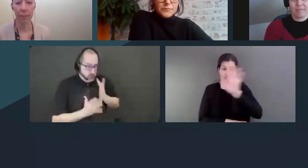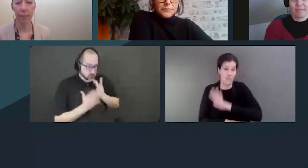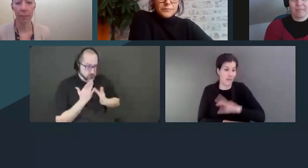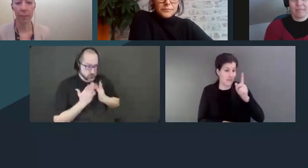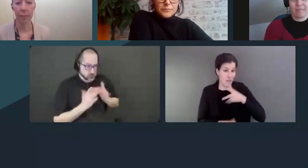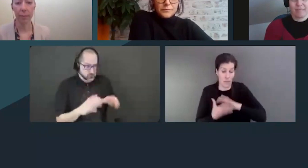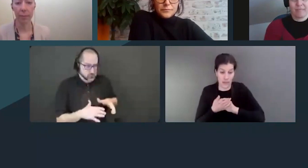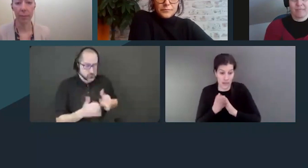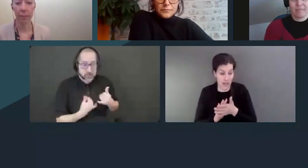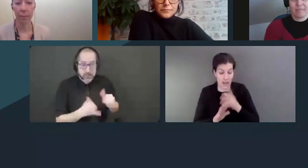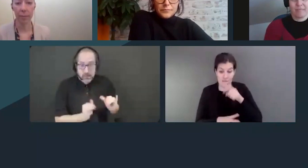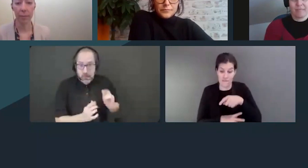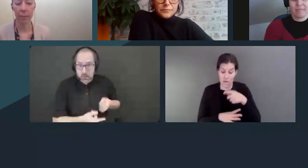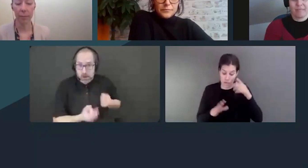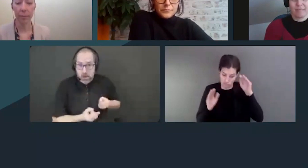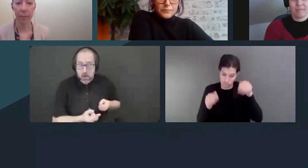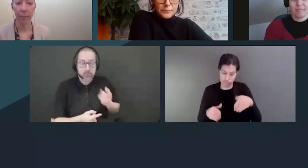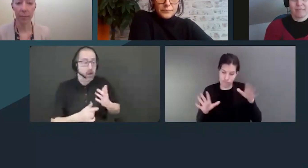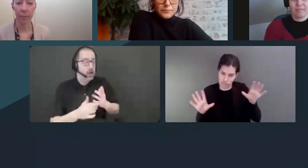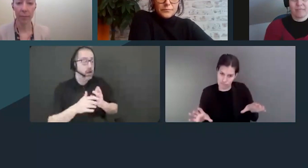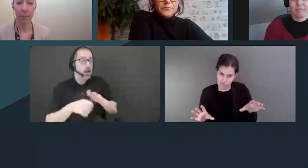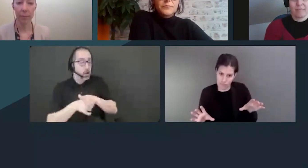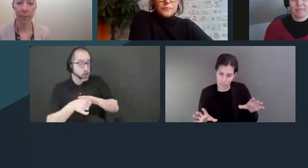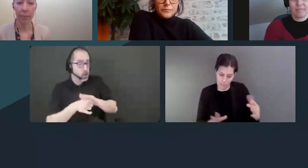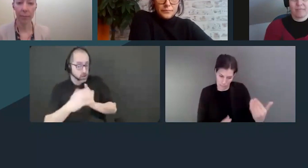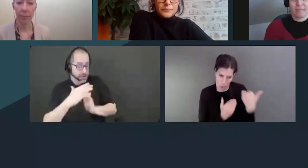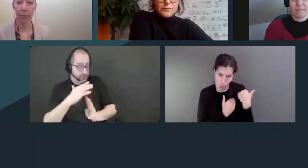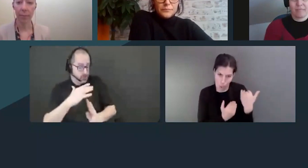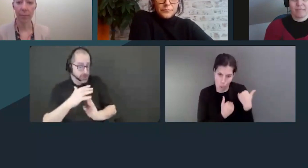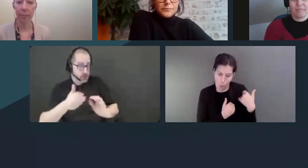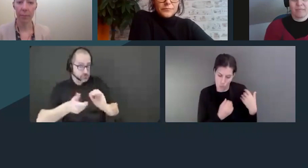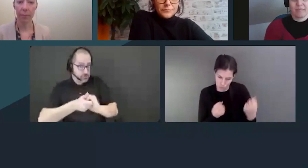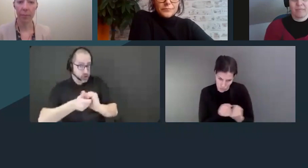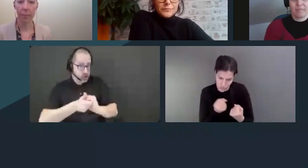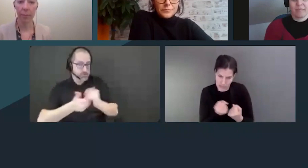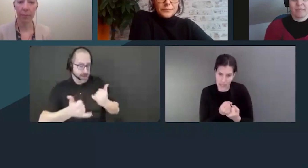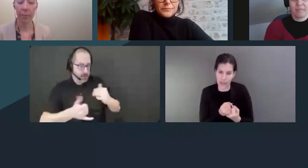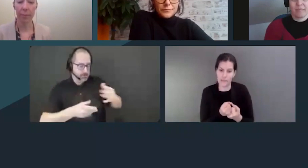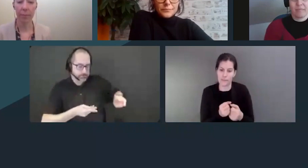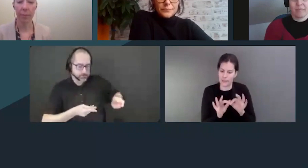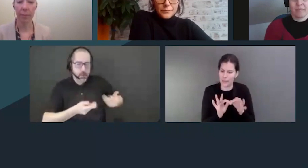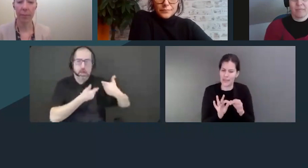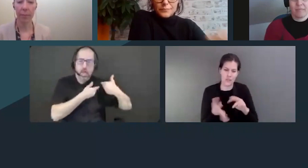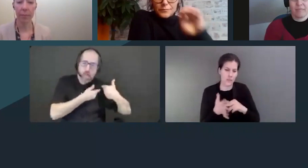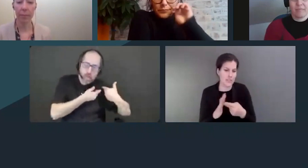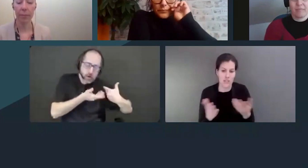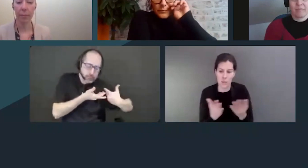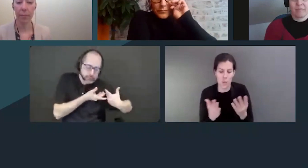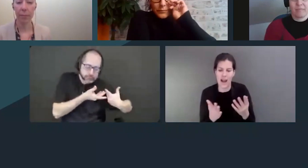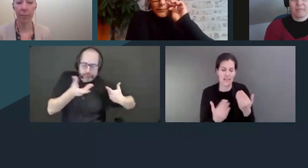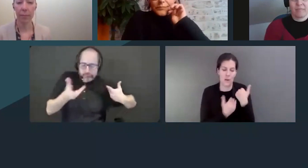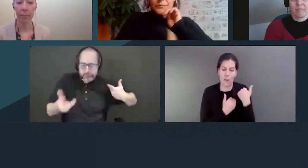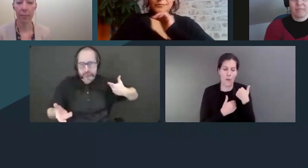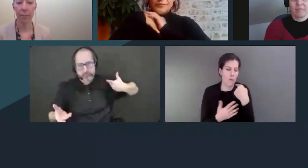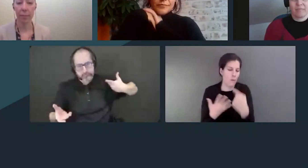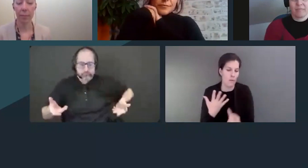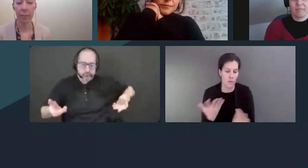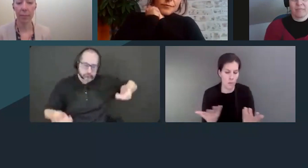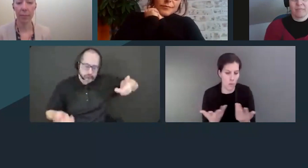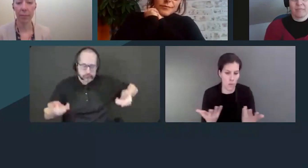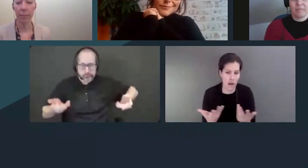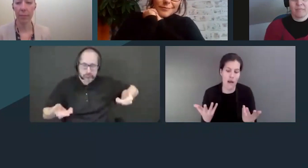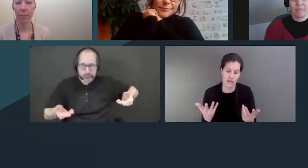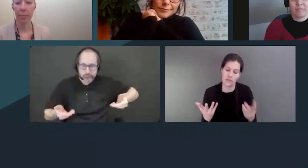Et bien sûr que le travail avec l'immigration, le partenariat au sujet de l'immigration prend le